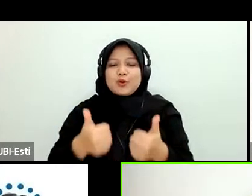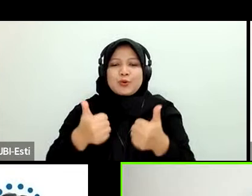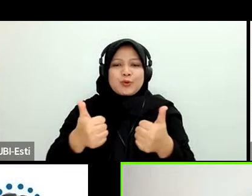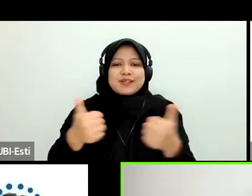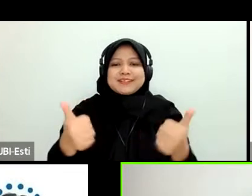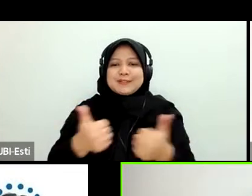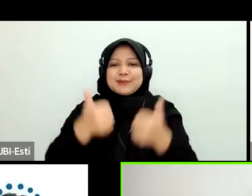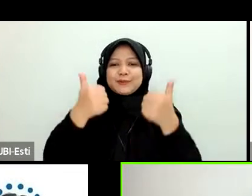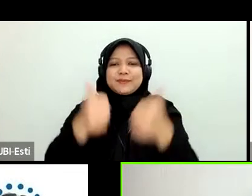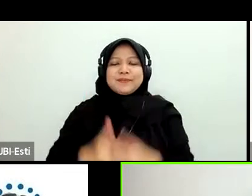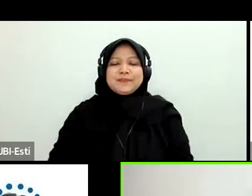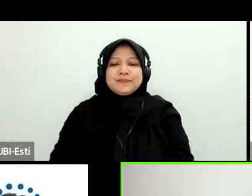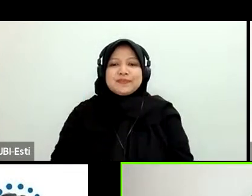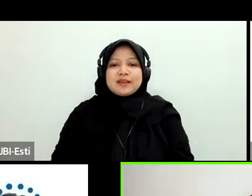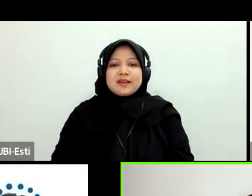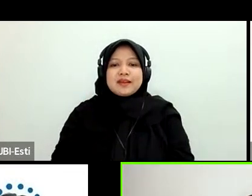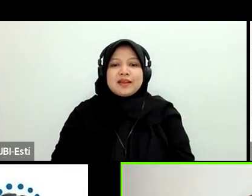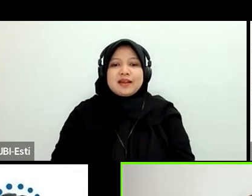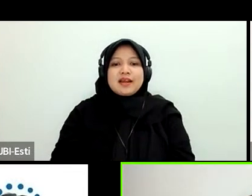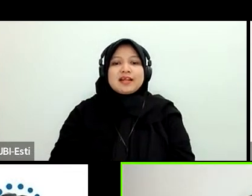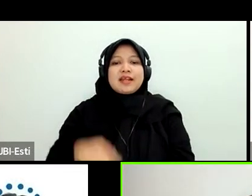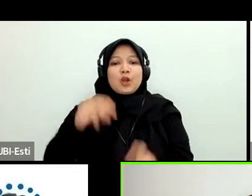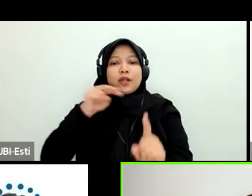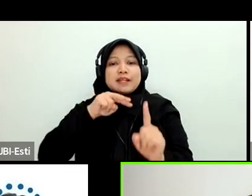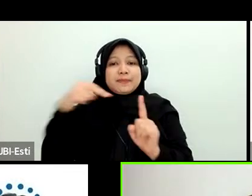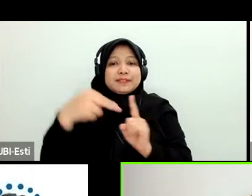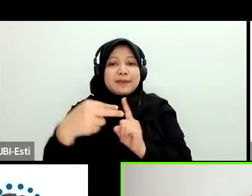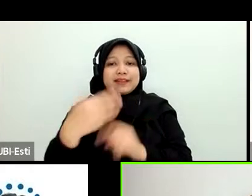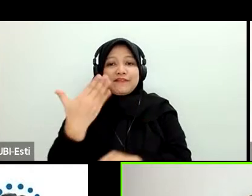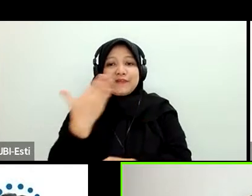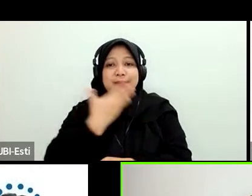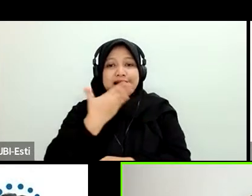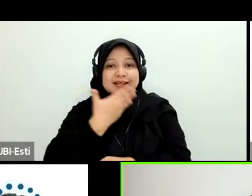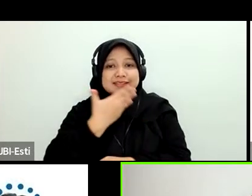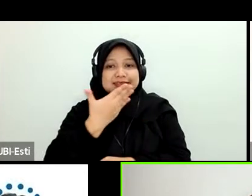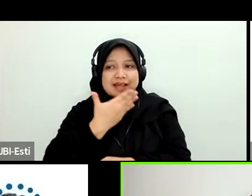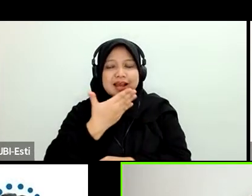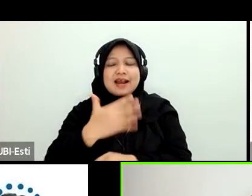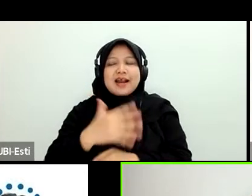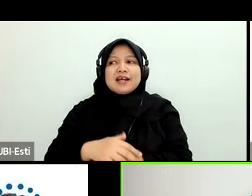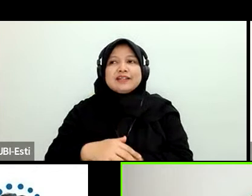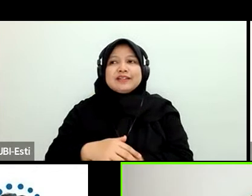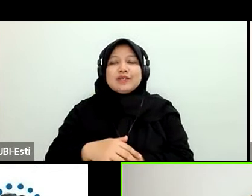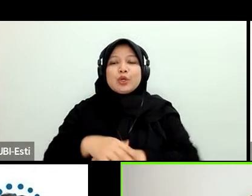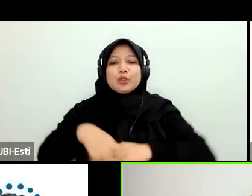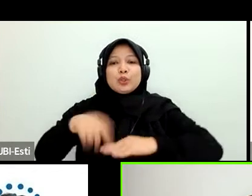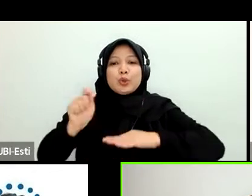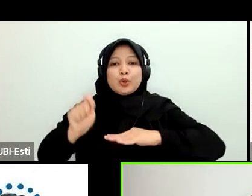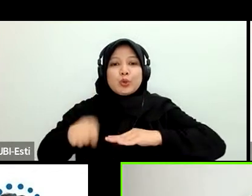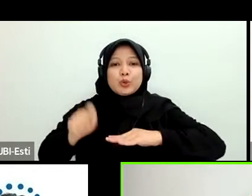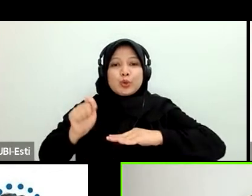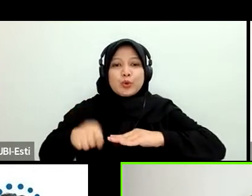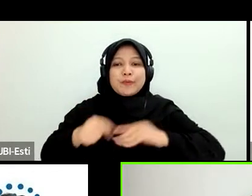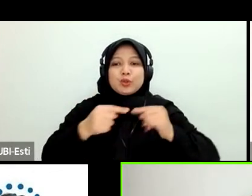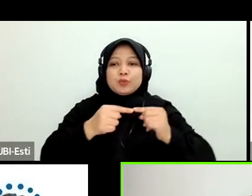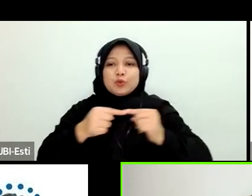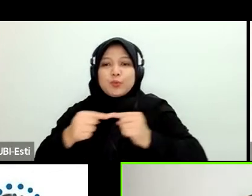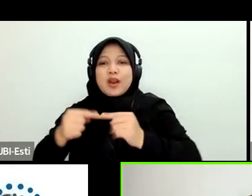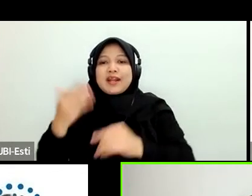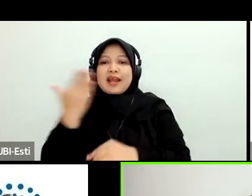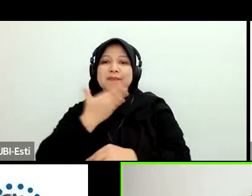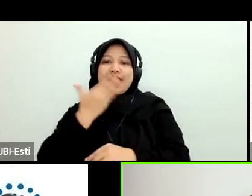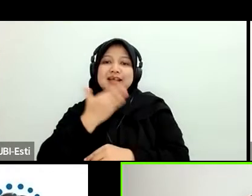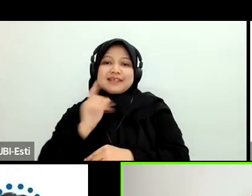empat nutup Saya dari perspektif bahasa bahwa hukum itu memang dia rela direalisasi dengan bahasa dan makanya tadi Kalau ada pertanyaan